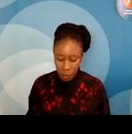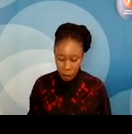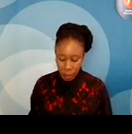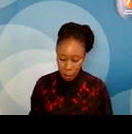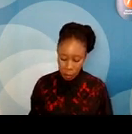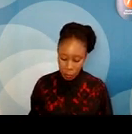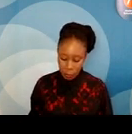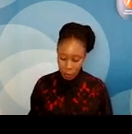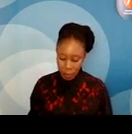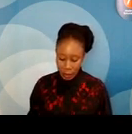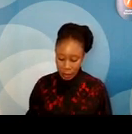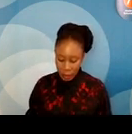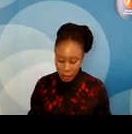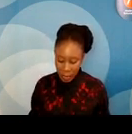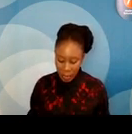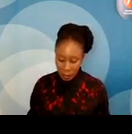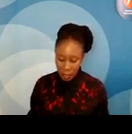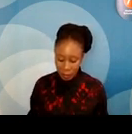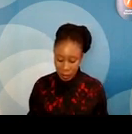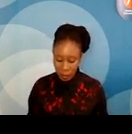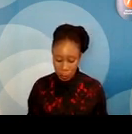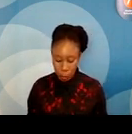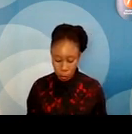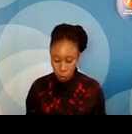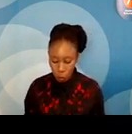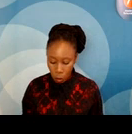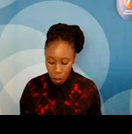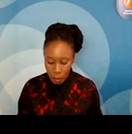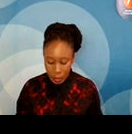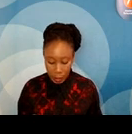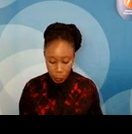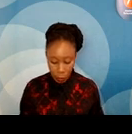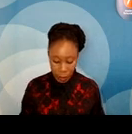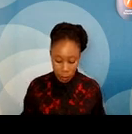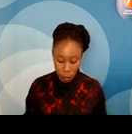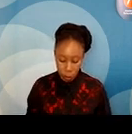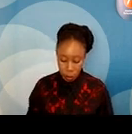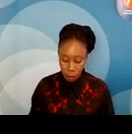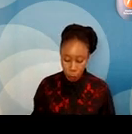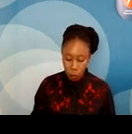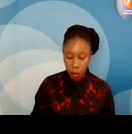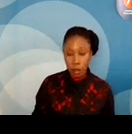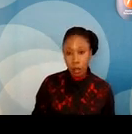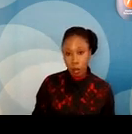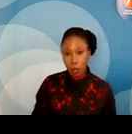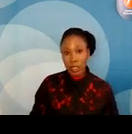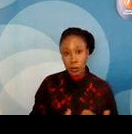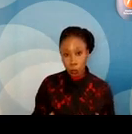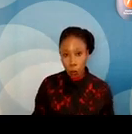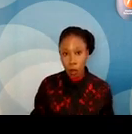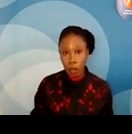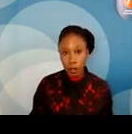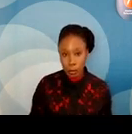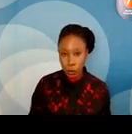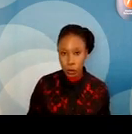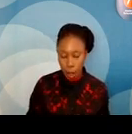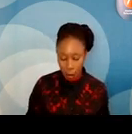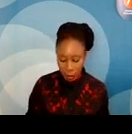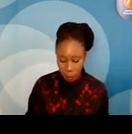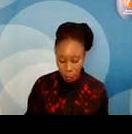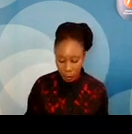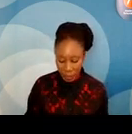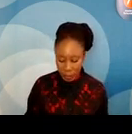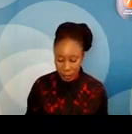det man behöver göra är att framförallt att sträva efter att tillmötesgå seniorernas önskemål om att få